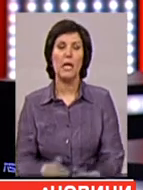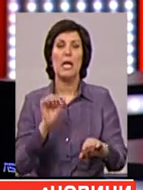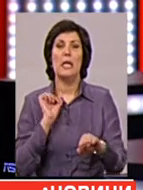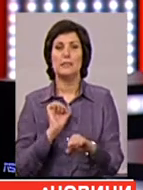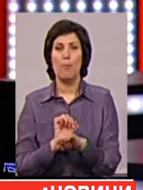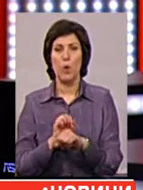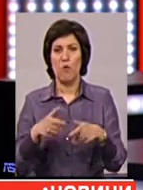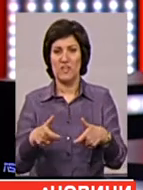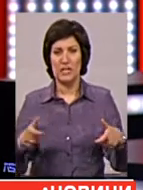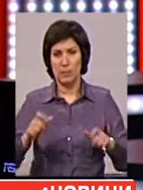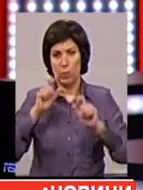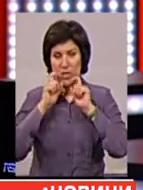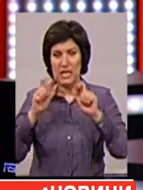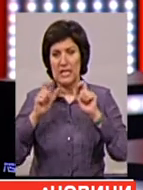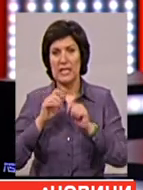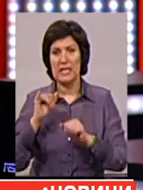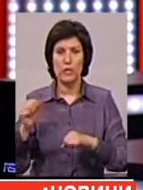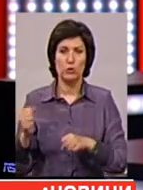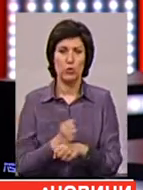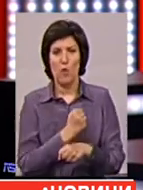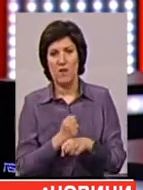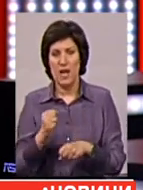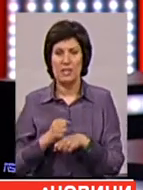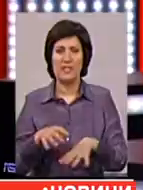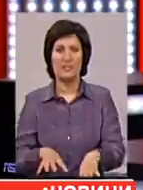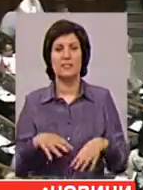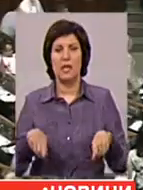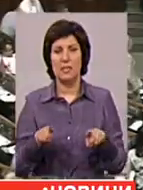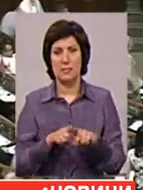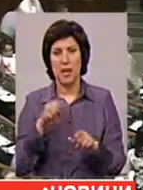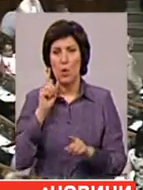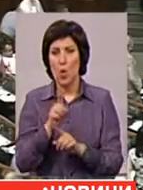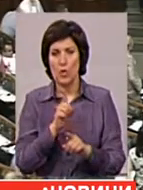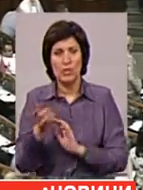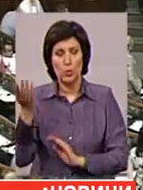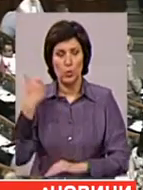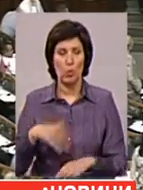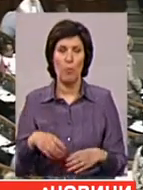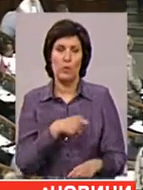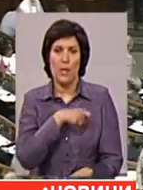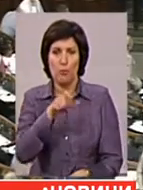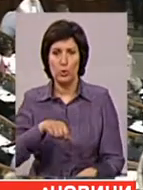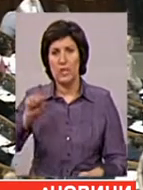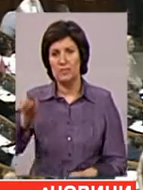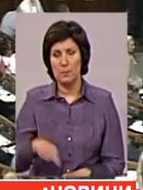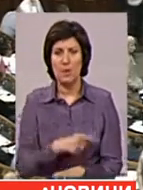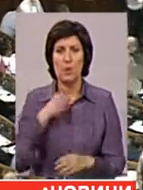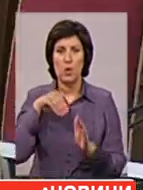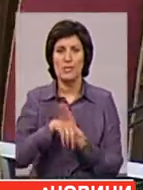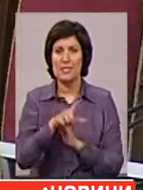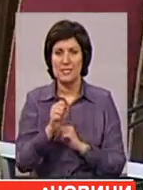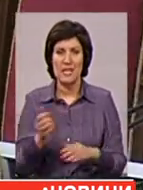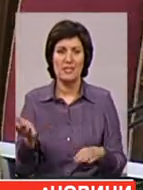Заблокована трибуна, крики в мегафон і штовханина в сесійній залі. Так, годину тому група депутатів вимагала, зокрема, проголосувати за